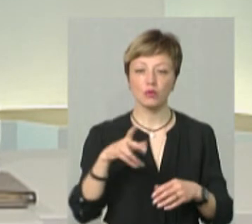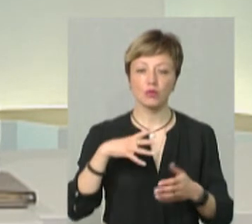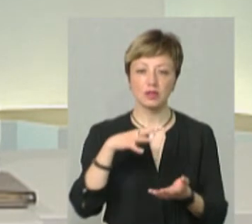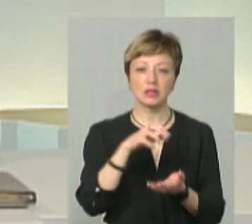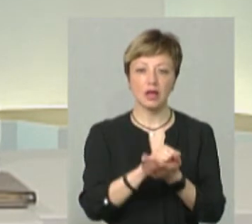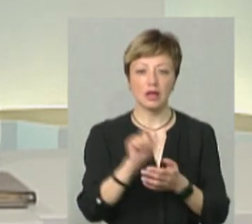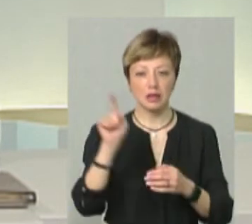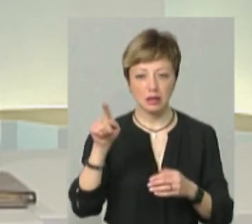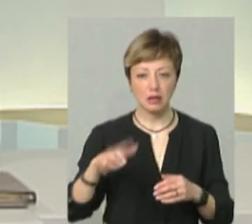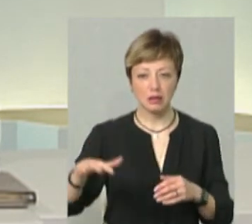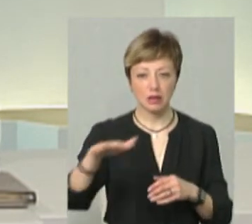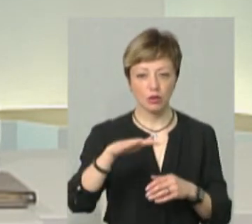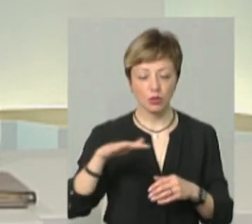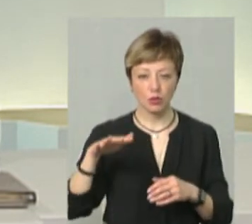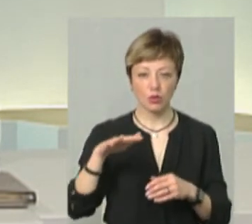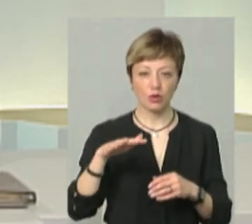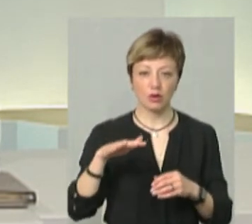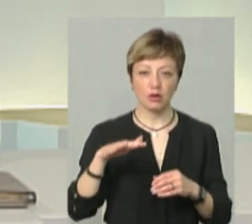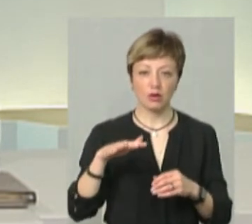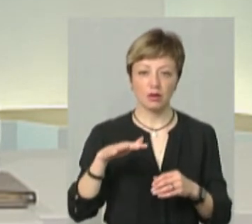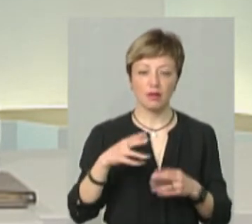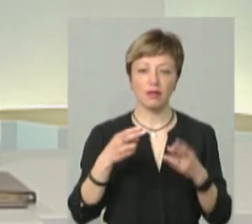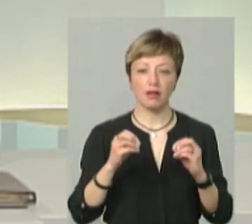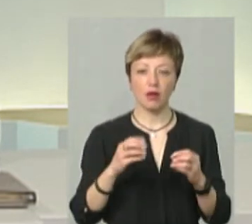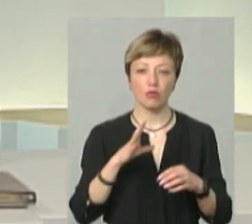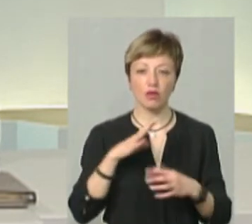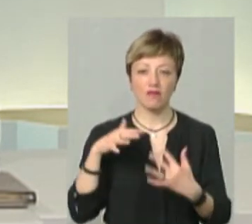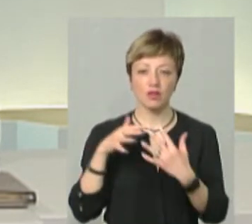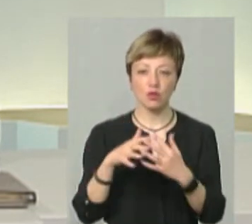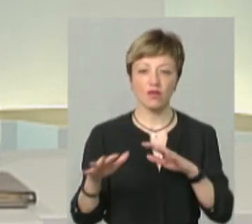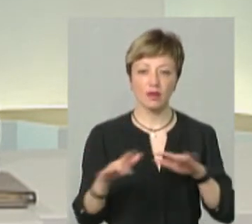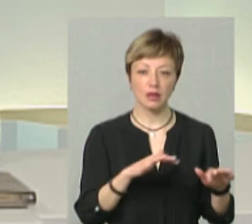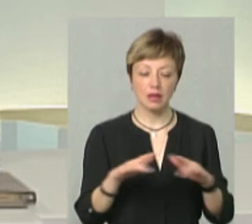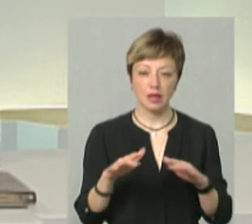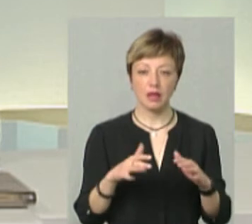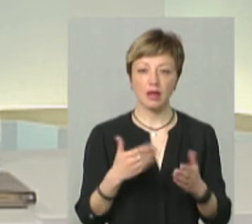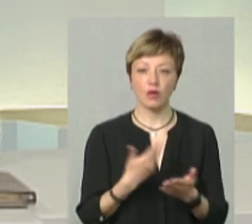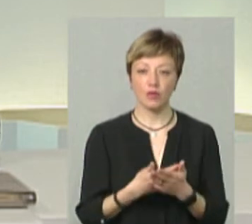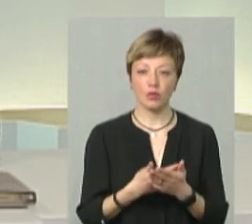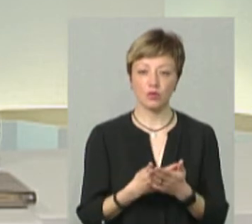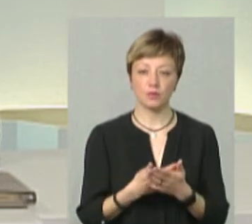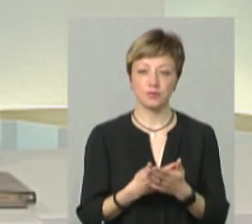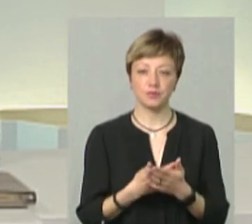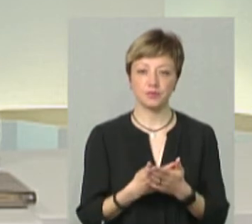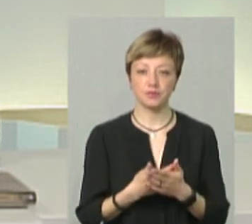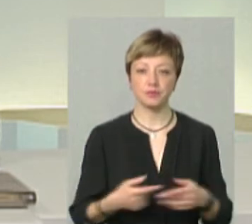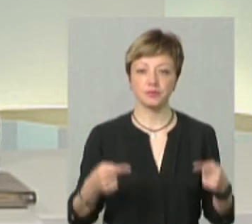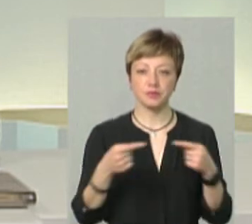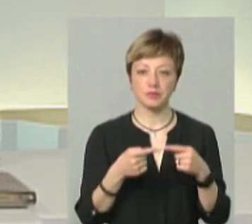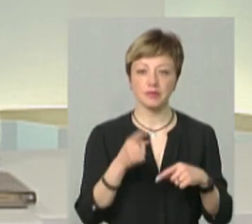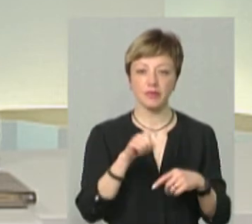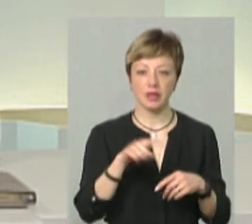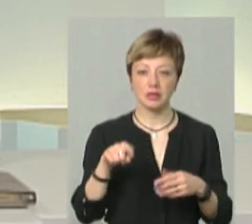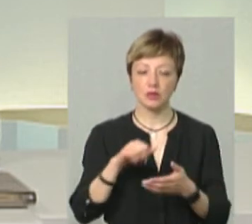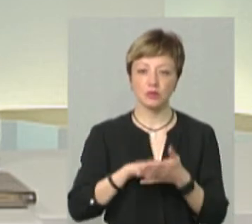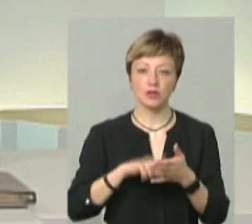на тих територіях, де проходили військові дії. І от якраз із тих